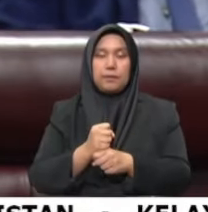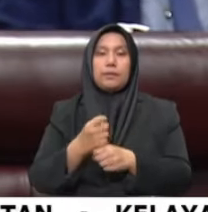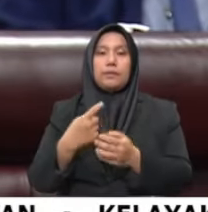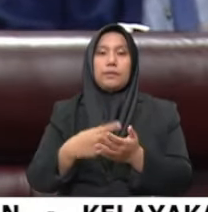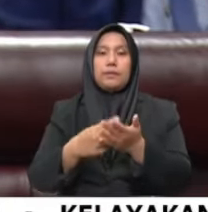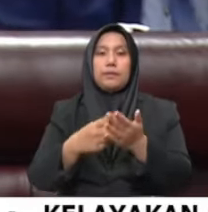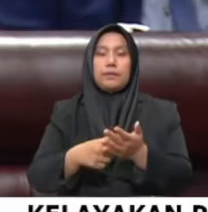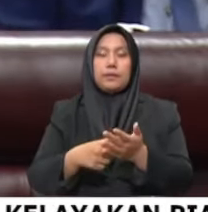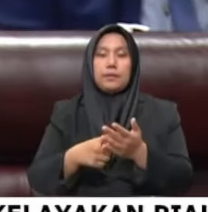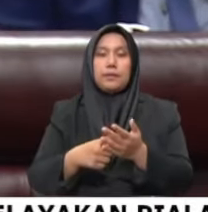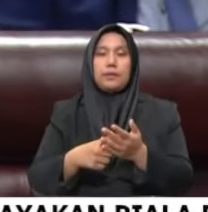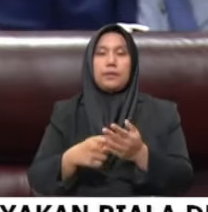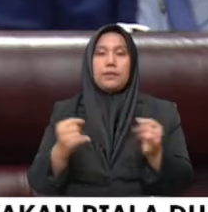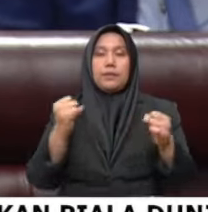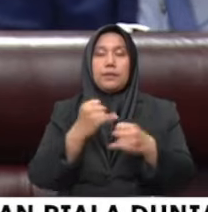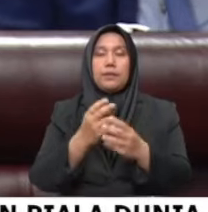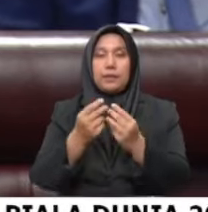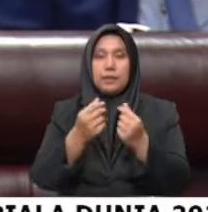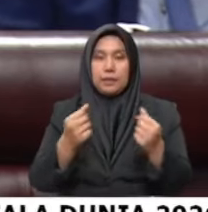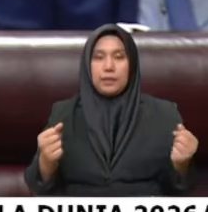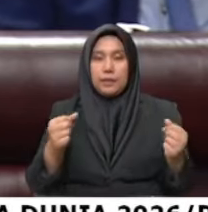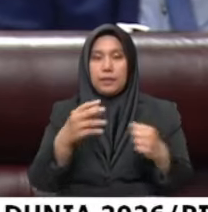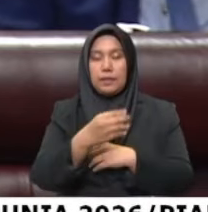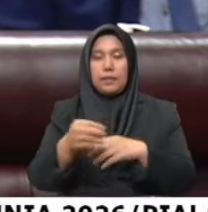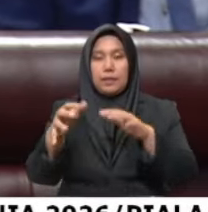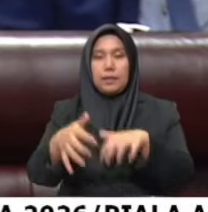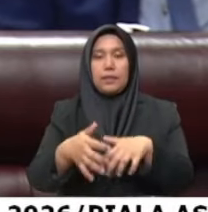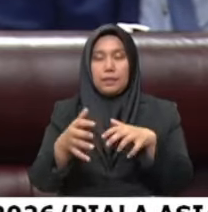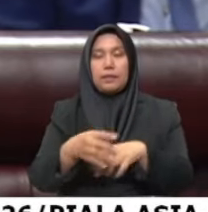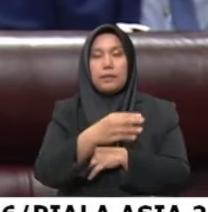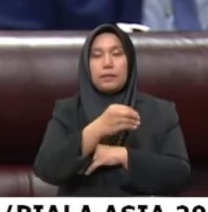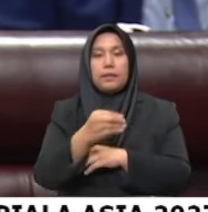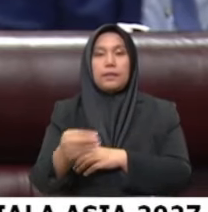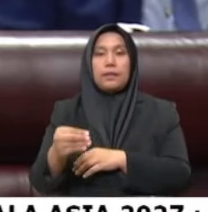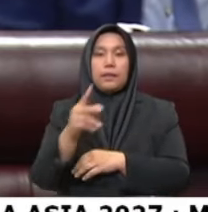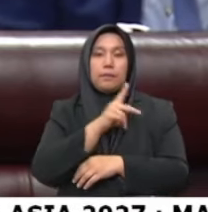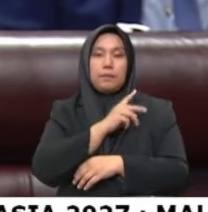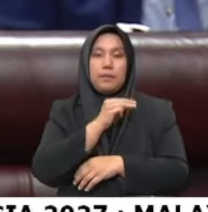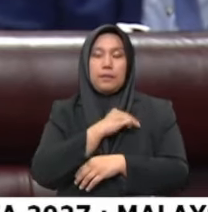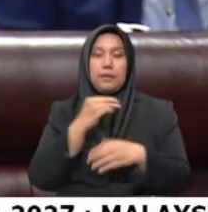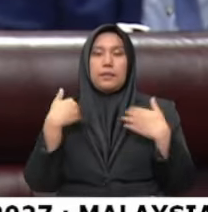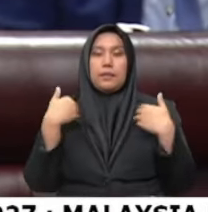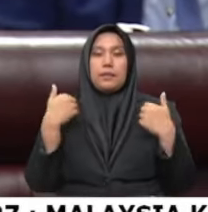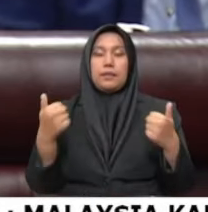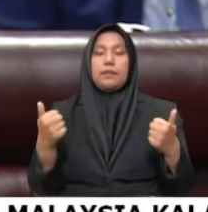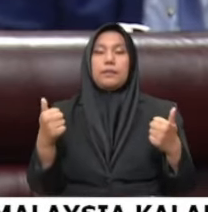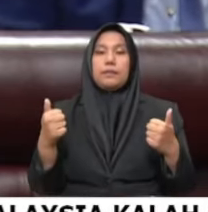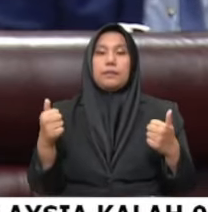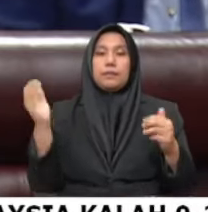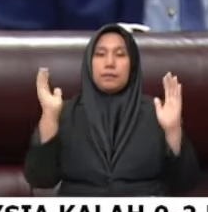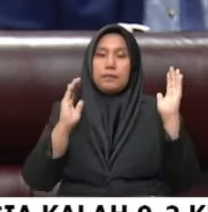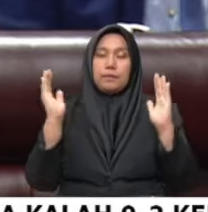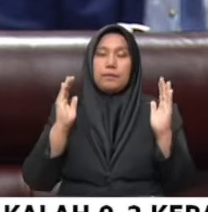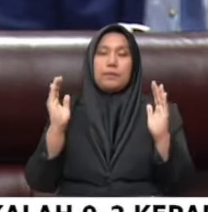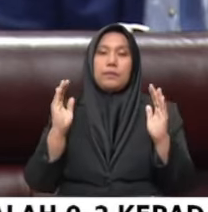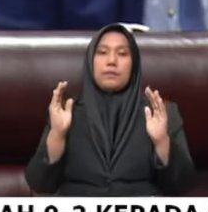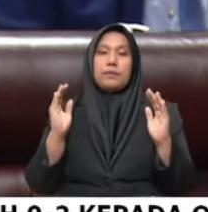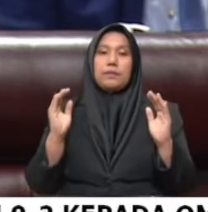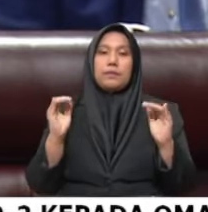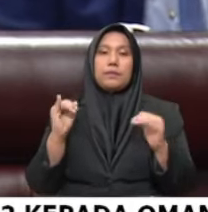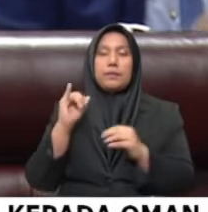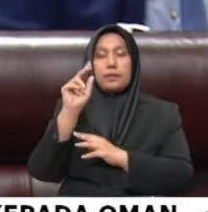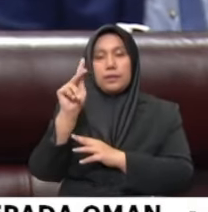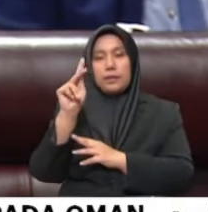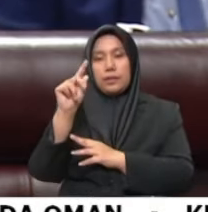Tanah dan Galian Wilayah Persekutuan KL dan Kementerian Kesihatan Malaysia selaku Kementerian Jabatan Pengguna